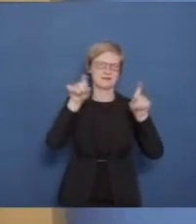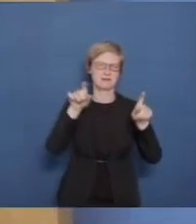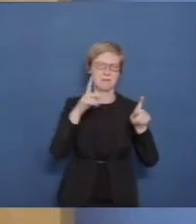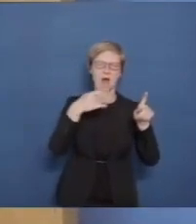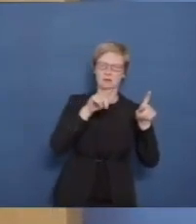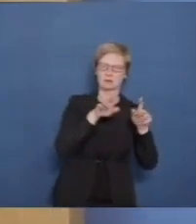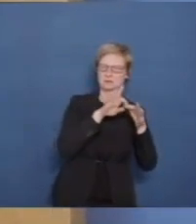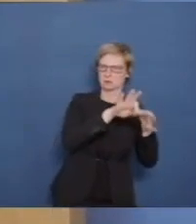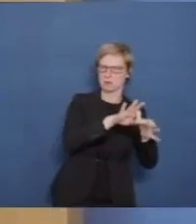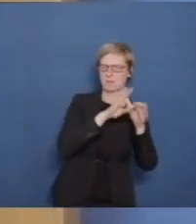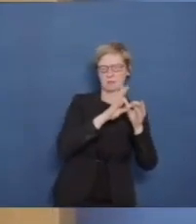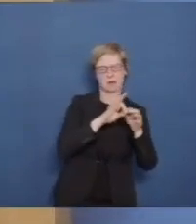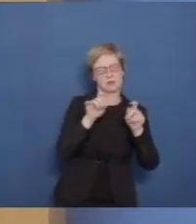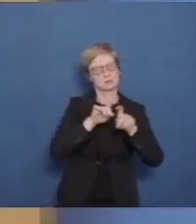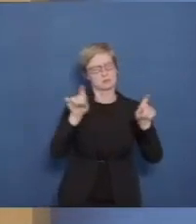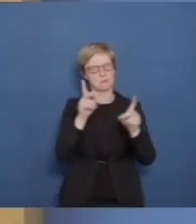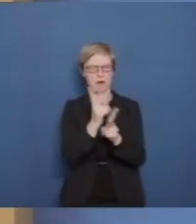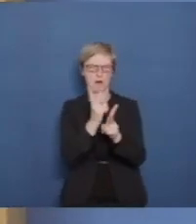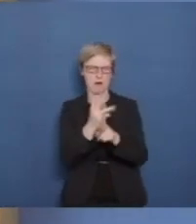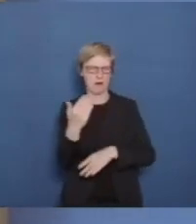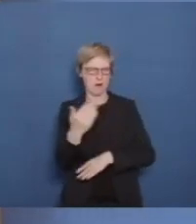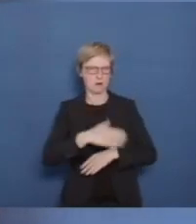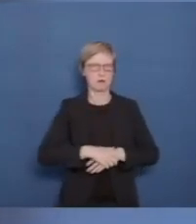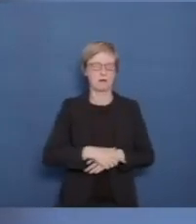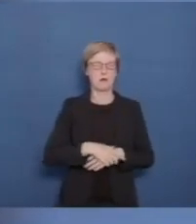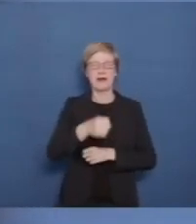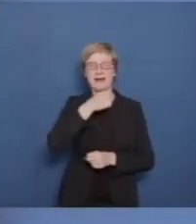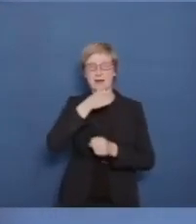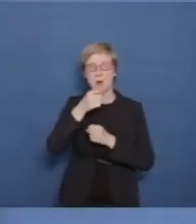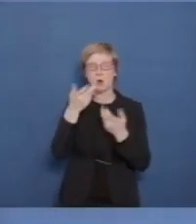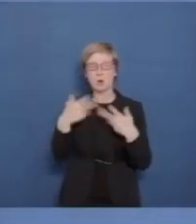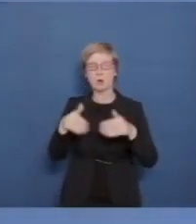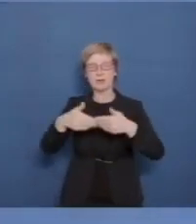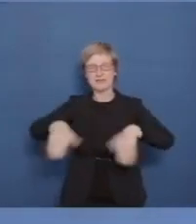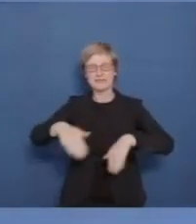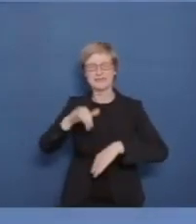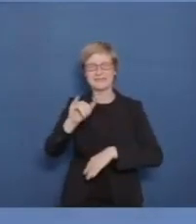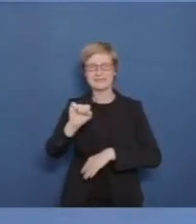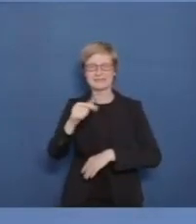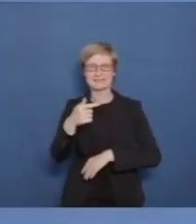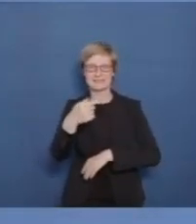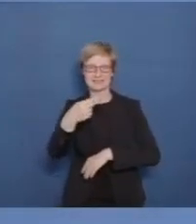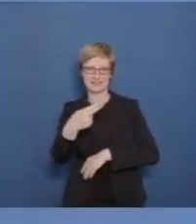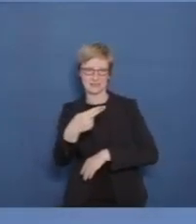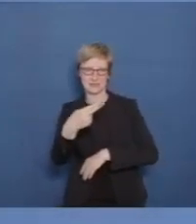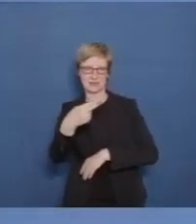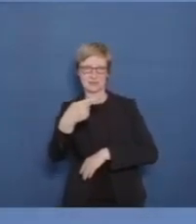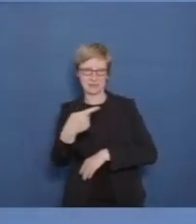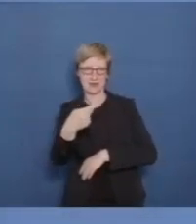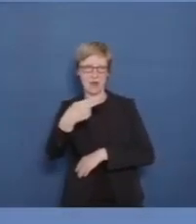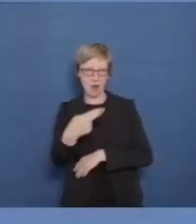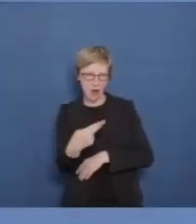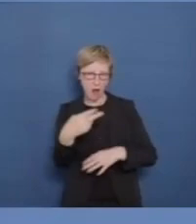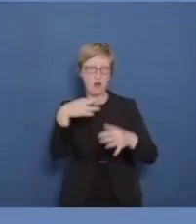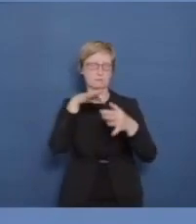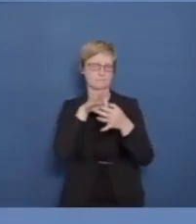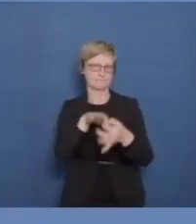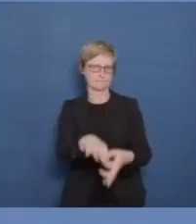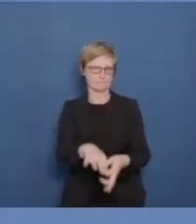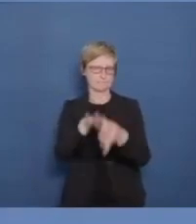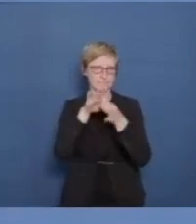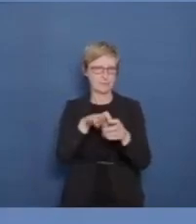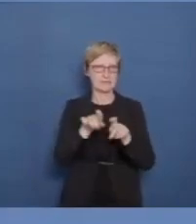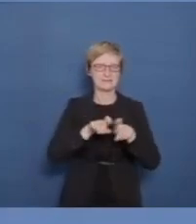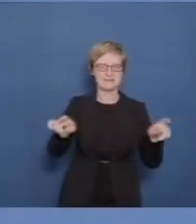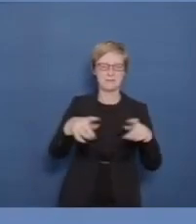thematisiert. Und natürlich kennen wir die Meldungen, dass Reporter ohne Grenzen den ISTGH wegen der angeblicher Kriegsverbrechen